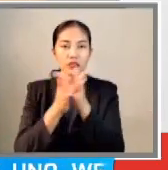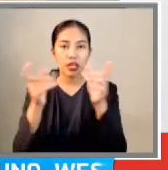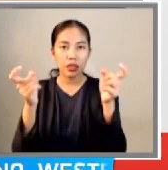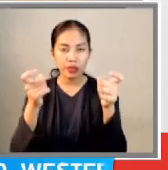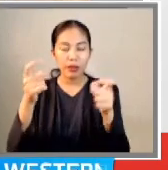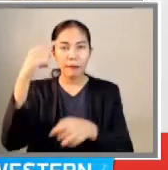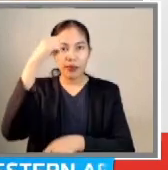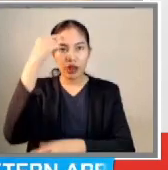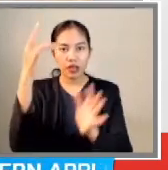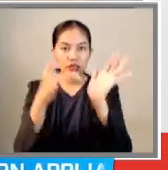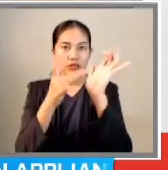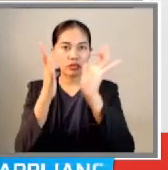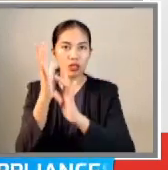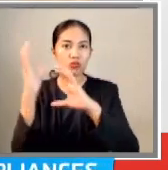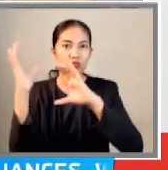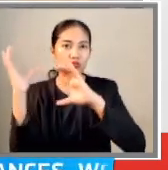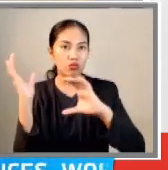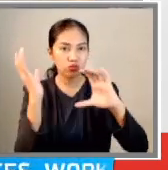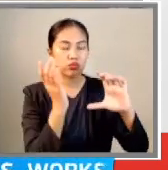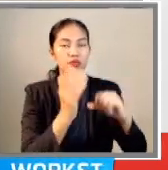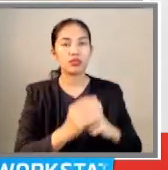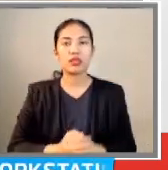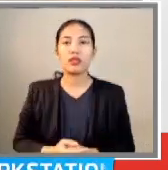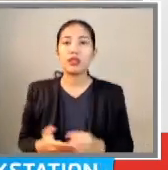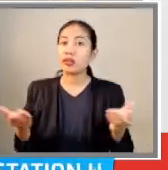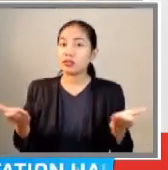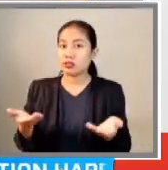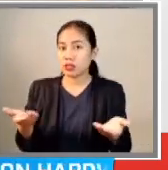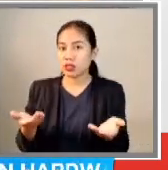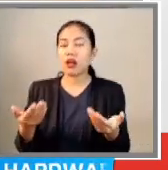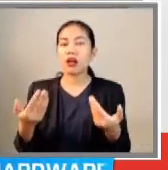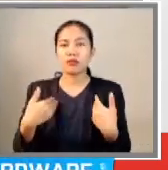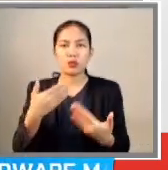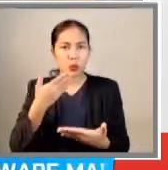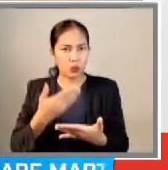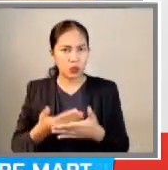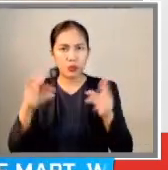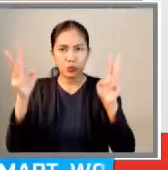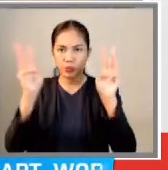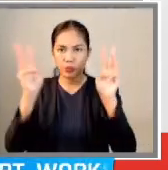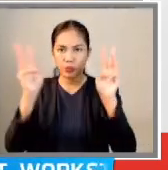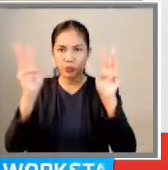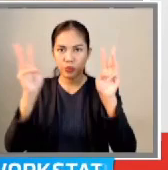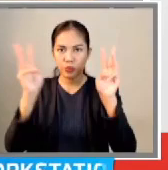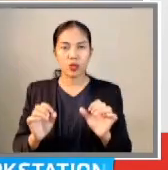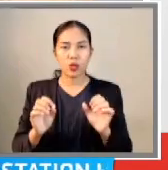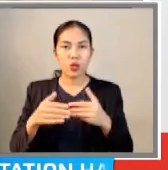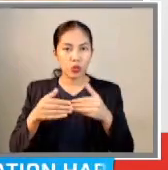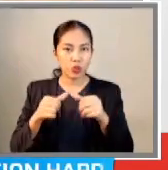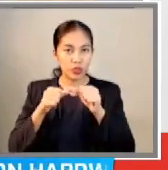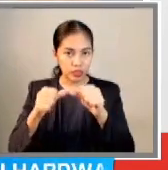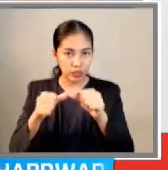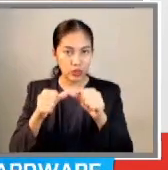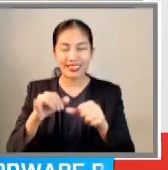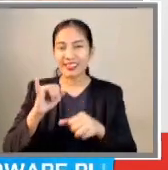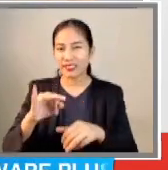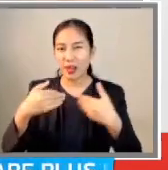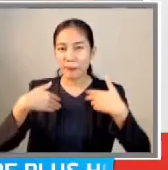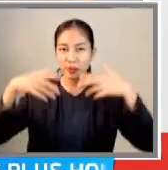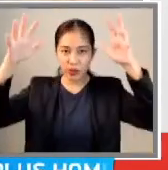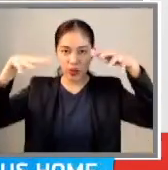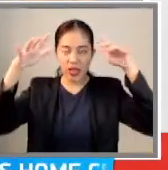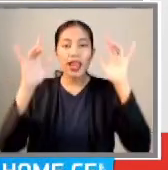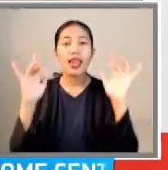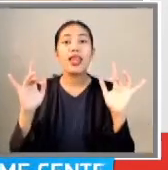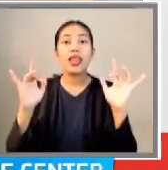sa Metro Manila, magpapatuloy po itong nararanasan nating maaliwalas na panahon. Kung may mga pag-ulan man tayong asahan, ito po yung mga light rains o yung